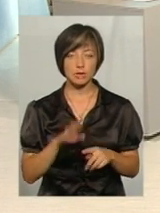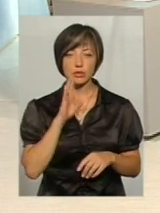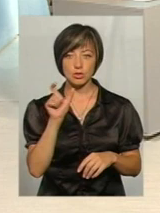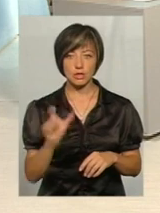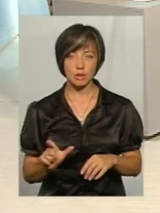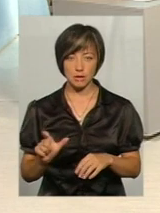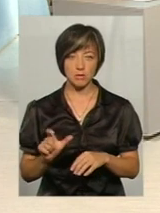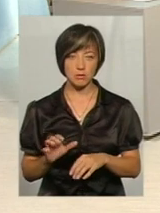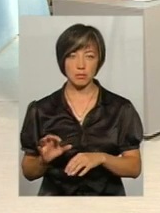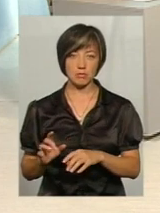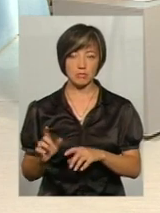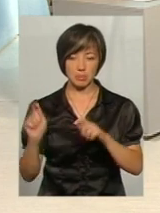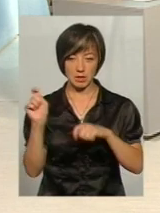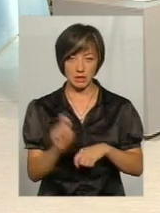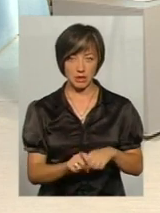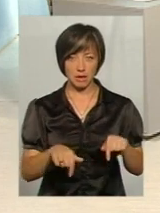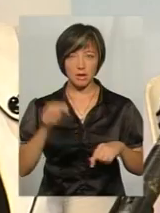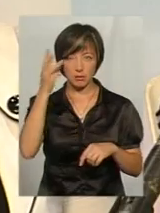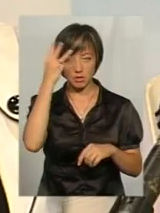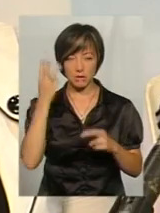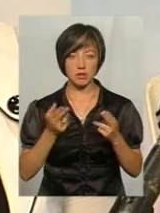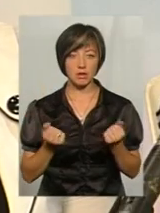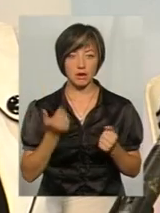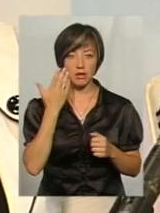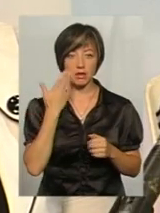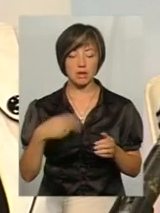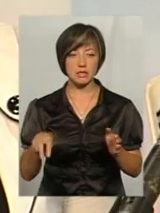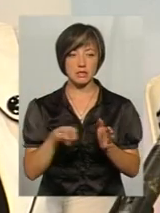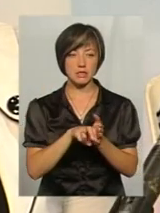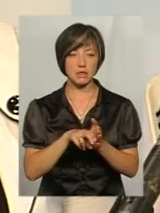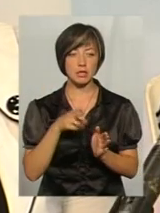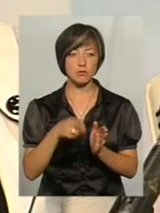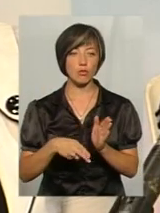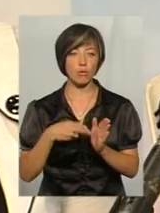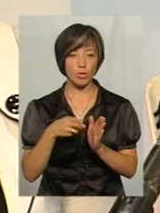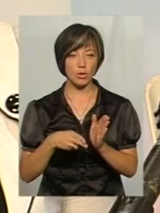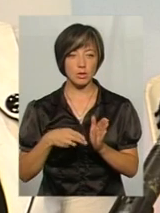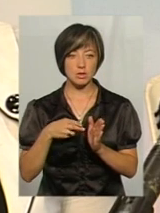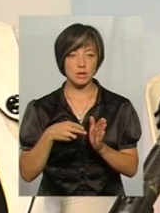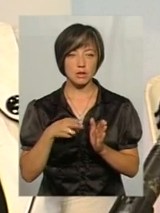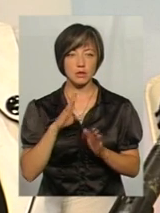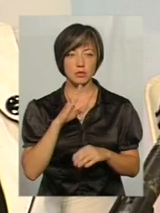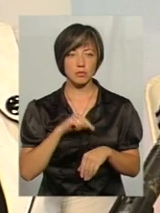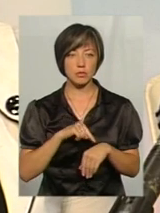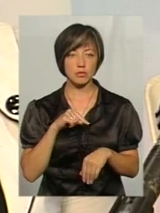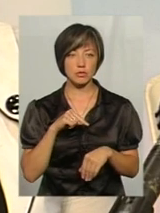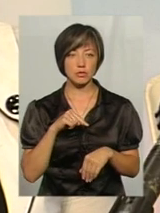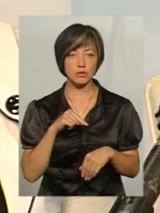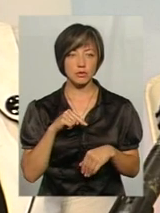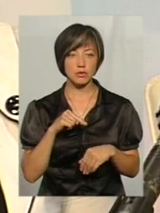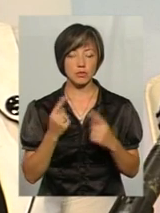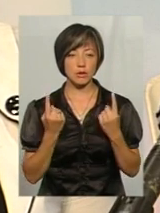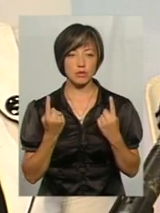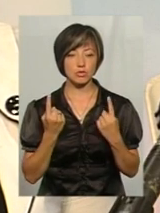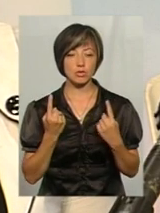приїхали до Хмельницького, да. правильно я? Ну, вона, коли ми садилися, коли в поїзд, вона... Я почувствовала тревогу, очень